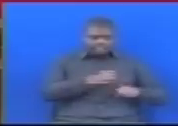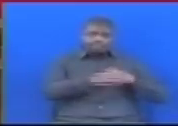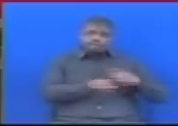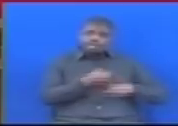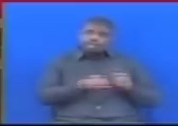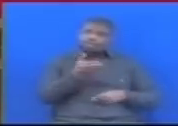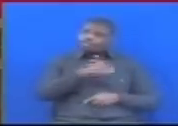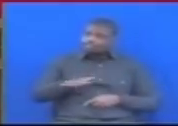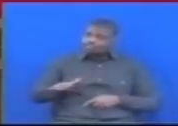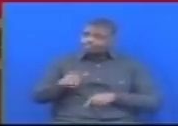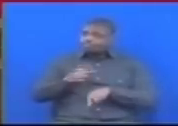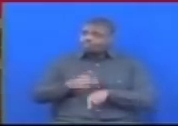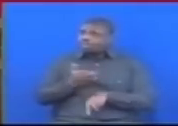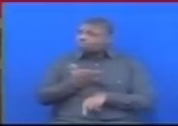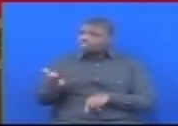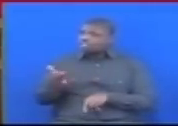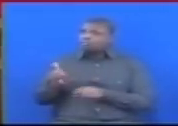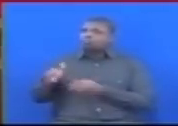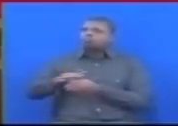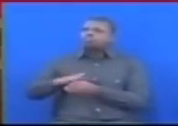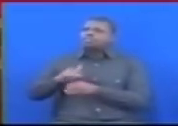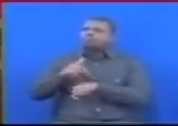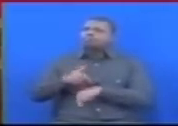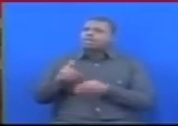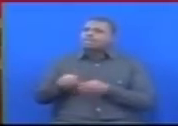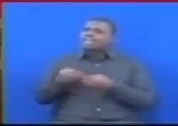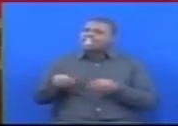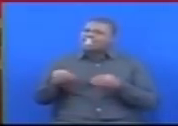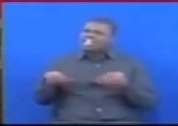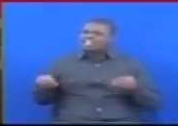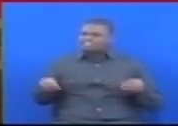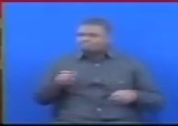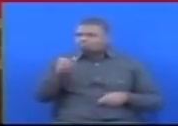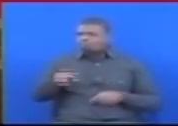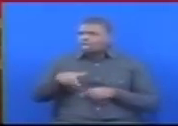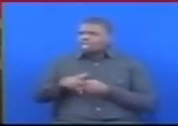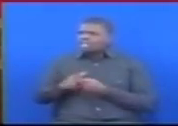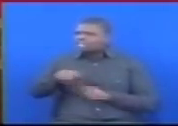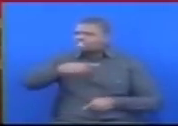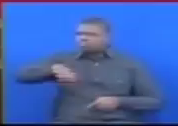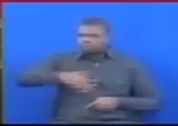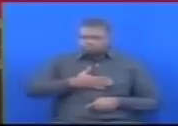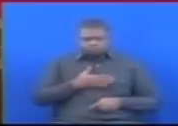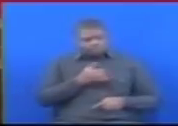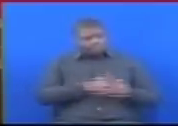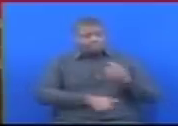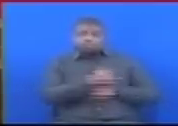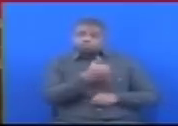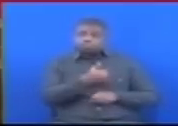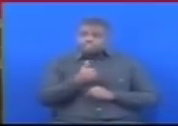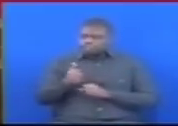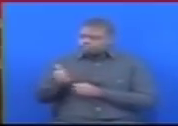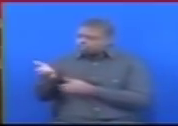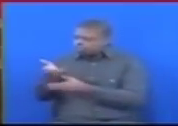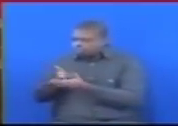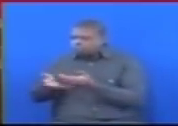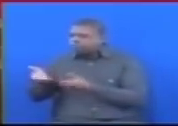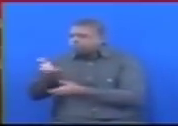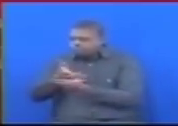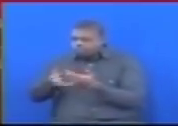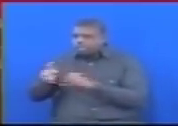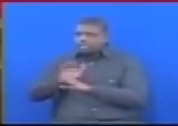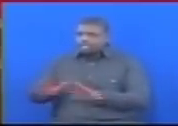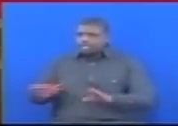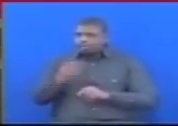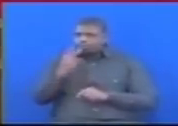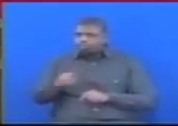Spika, wakati mwingine tunatumia muda mrefu sana kwa kuwatumia wakandarasi wetu. Sisi kama viongozi tumejadiliana, tumeona haja sasa kazi